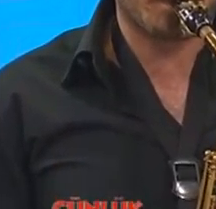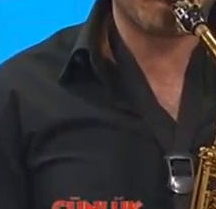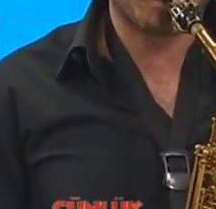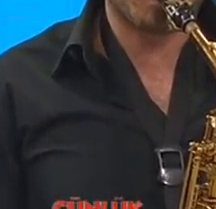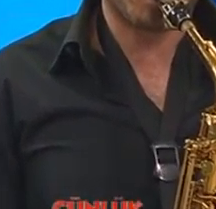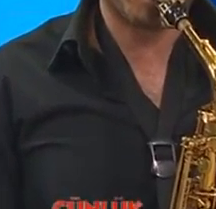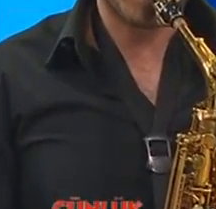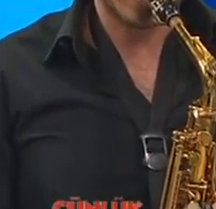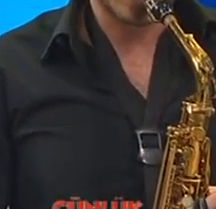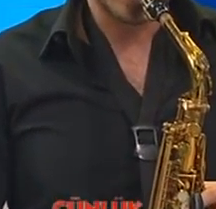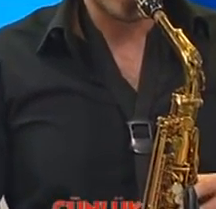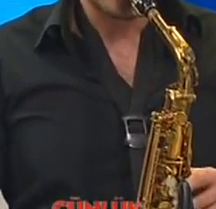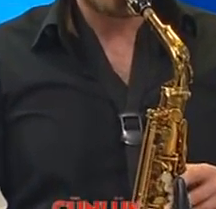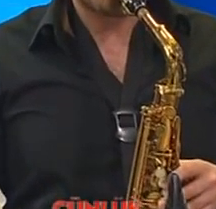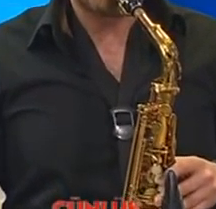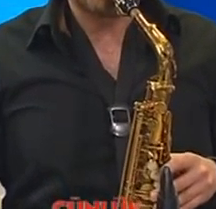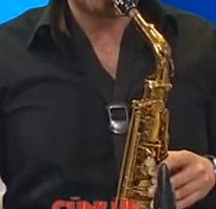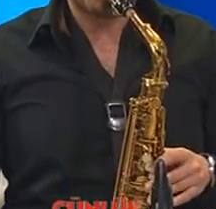çok giden.